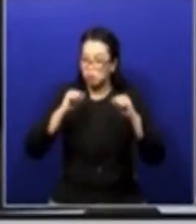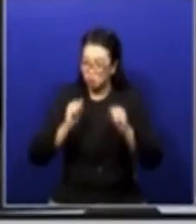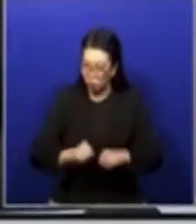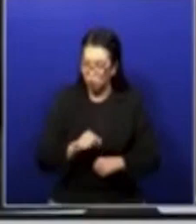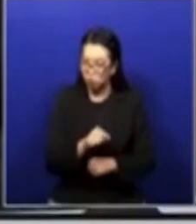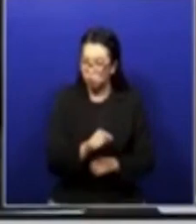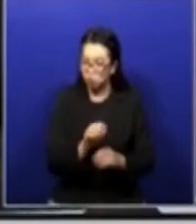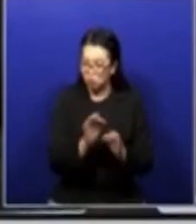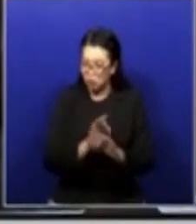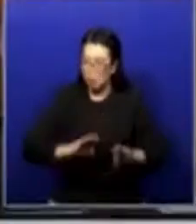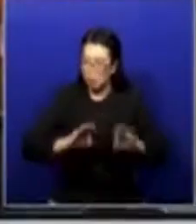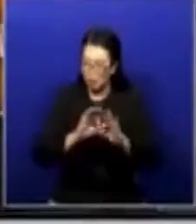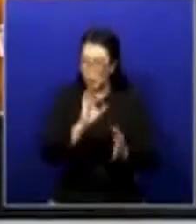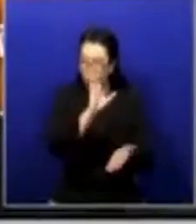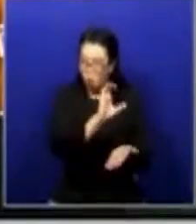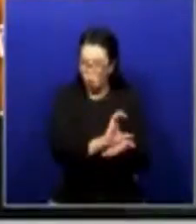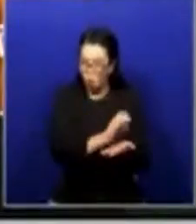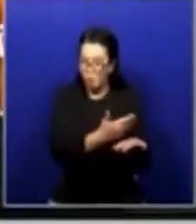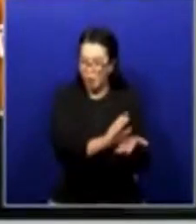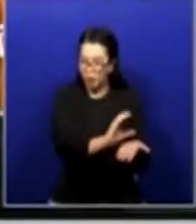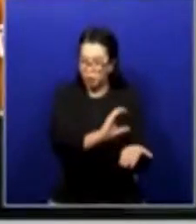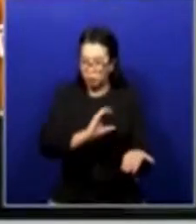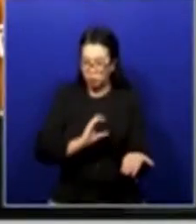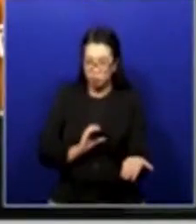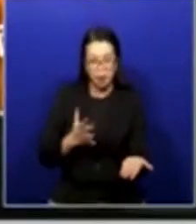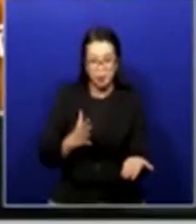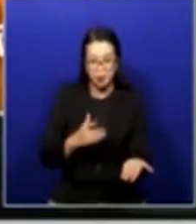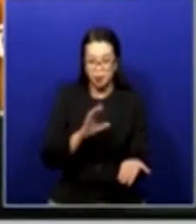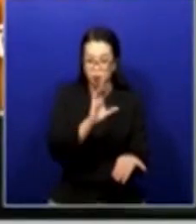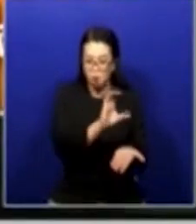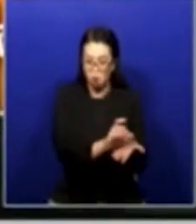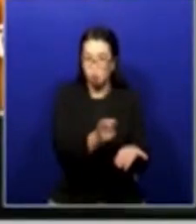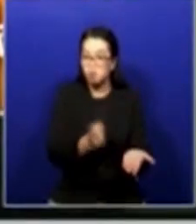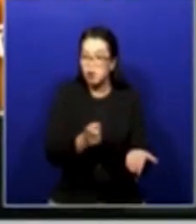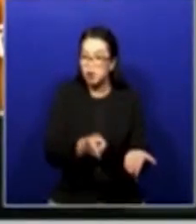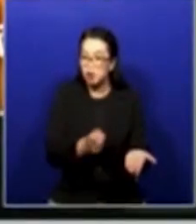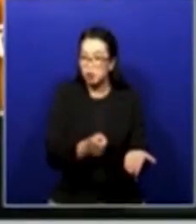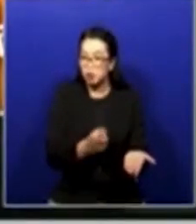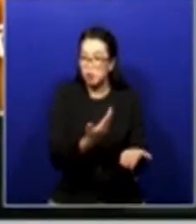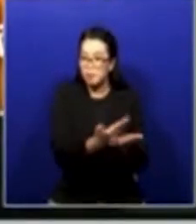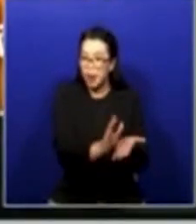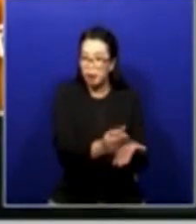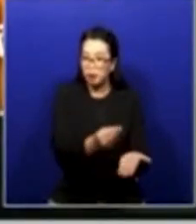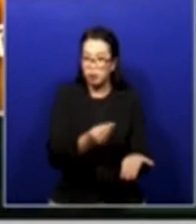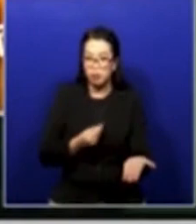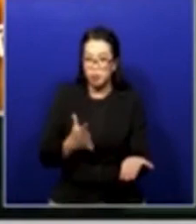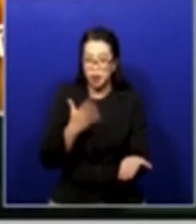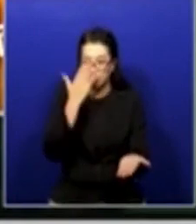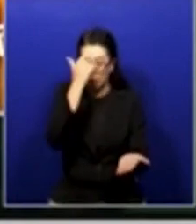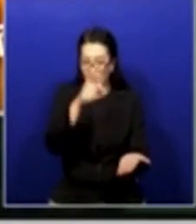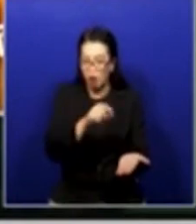ไม่ท่านได้เล่าเรื่องของการที่ท่านลงพื้นที่นะคะท่านประธาน